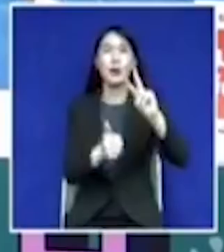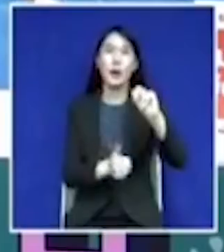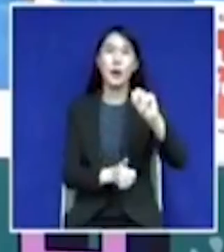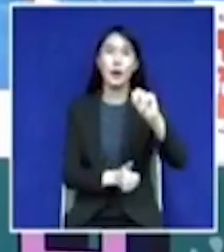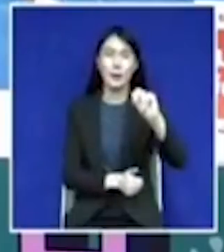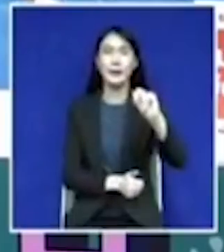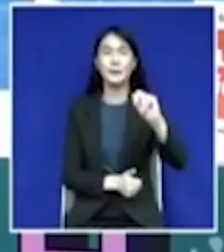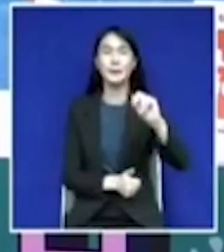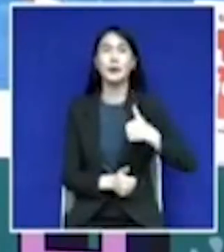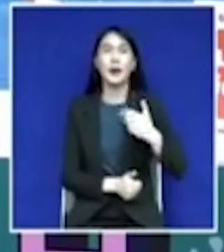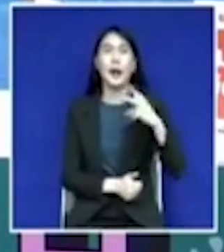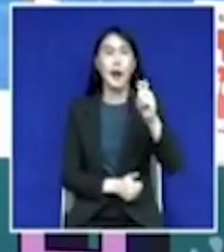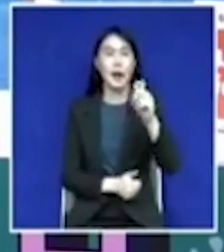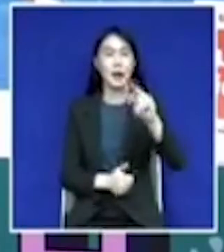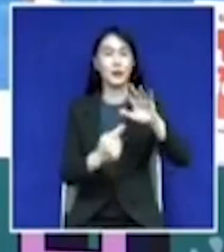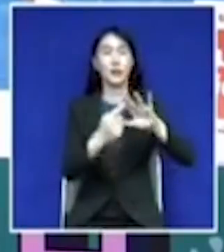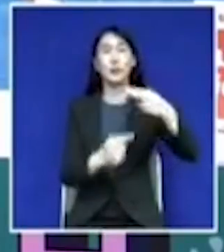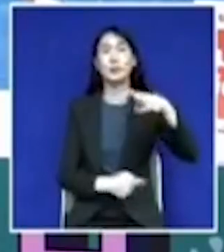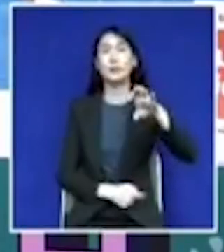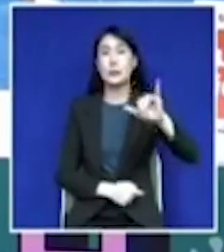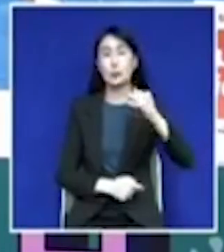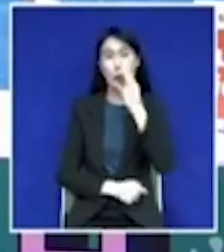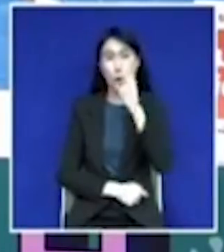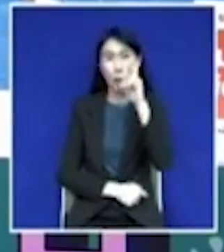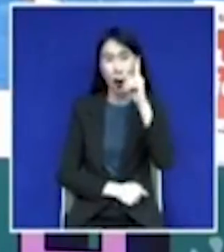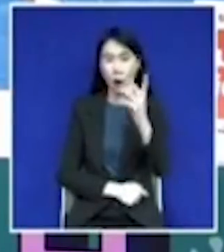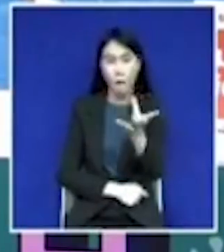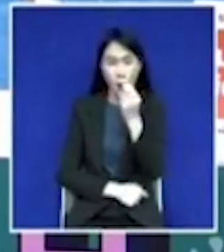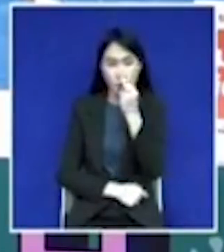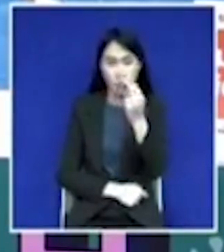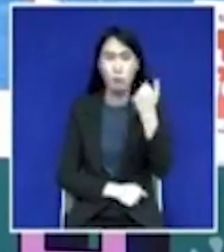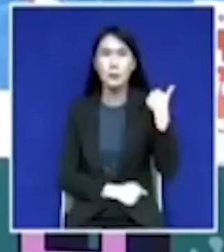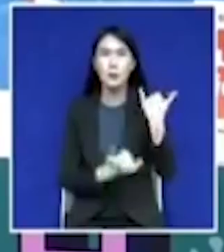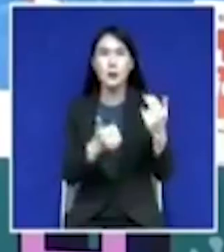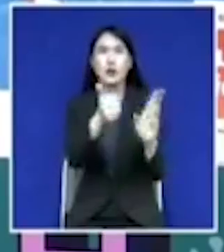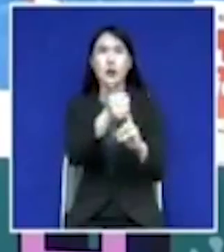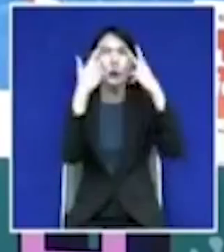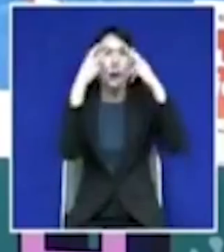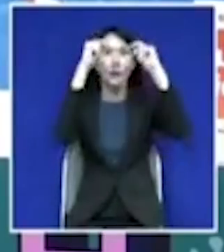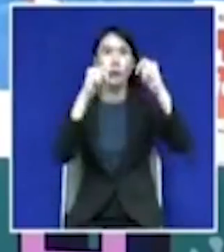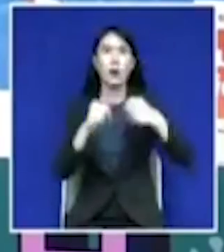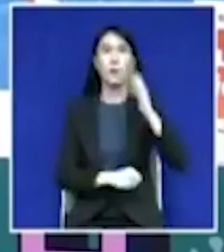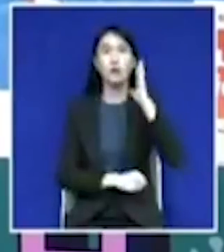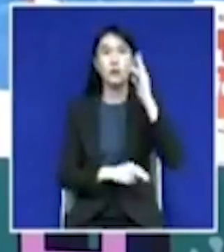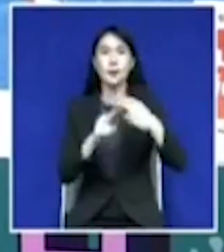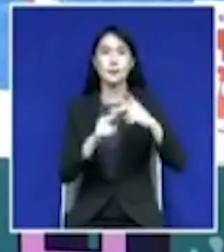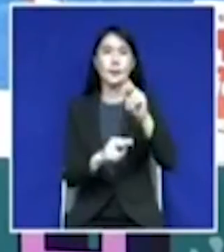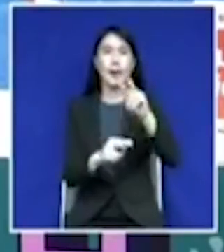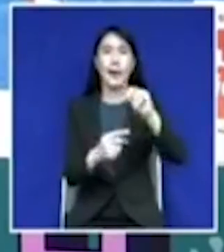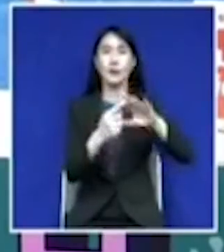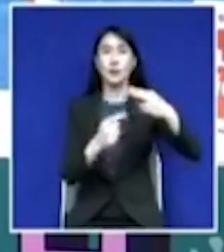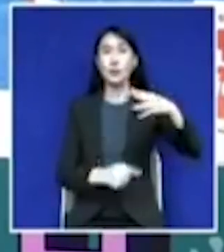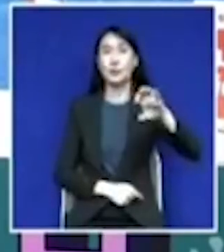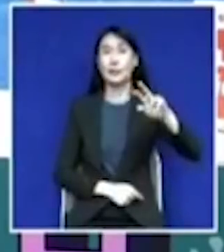ทินชาญวีรกูลนะครับก็ติดตามข่าวนี้อย่างใกล้ชิดโดยเฉพาะท่านรองนายกนะครับท่านอนุทินชาญวีรกูลลงไป